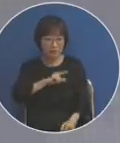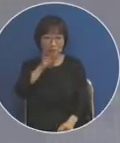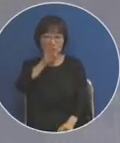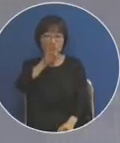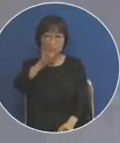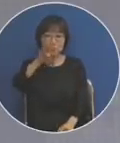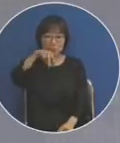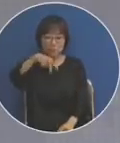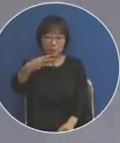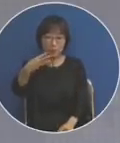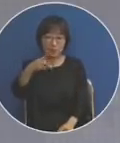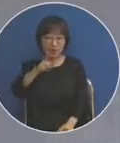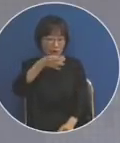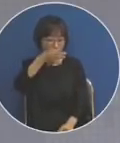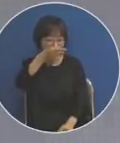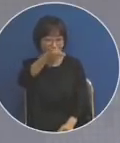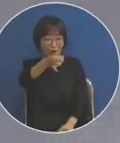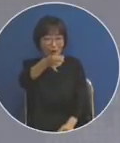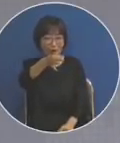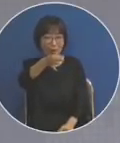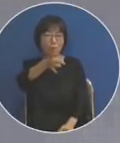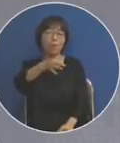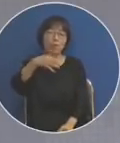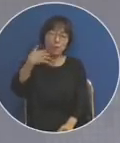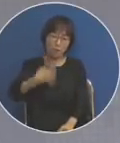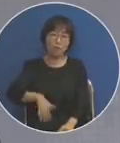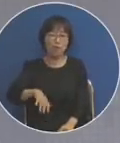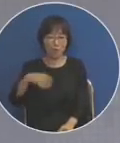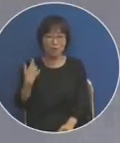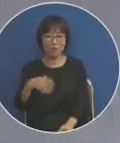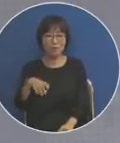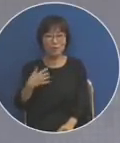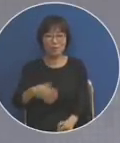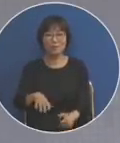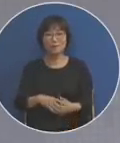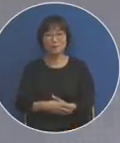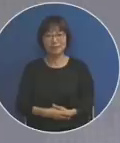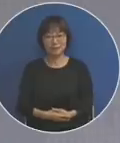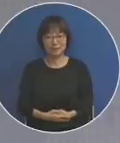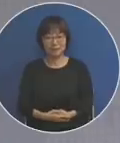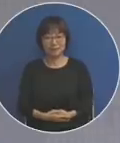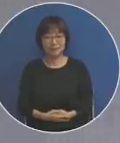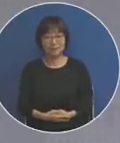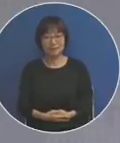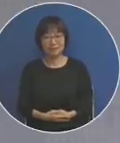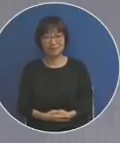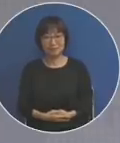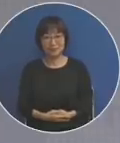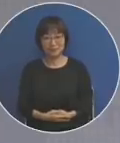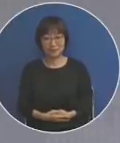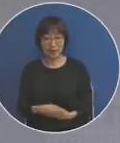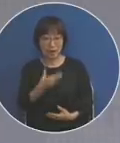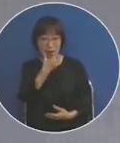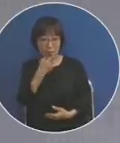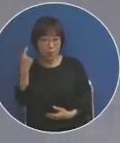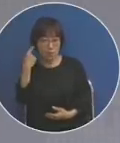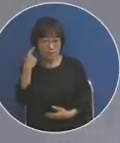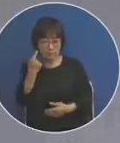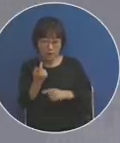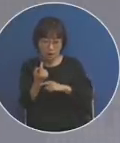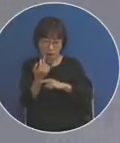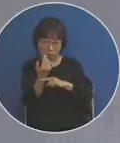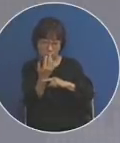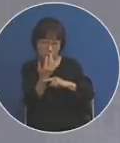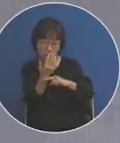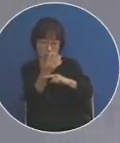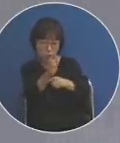나왔으니까 굉장한 걸 얘기하는 거죠. It was to that extent, so it was a very great message. 복음이 횃불같이 일어나도록